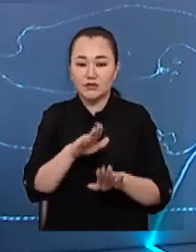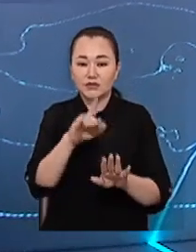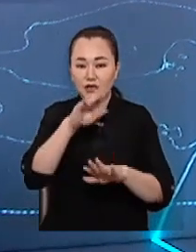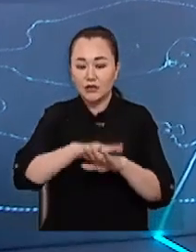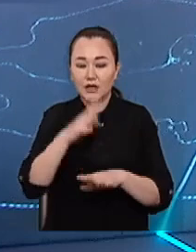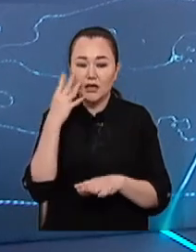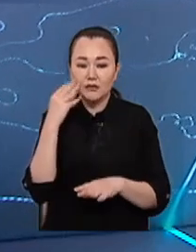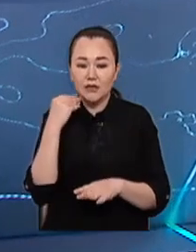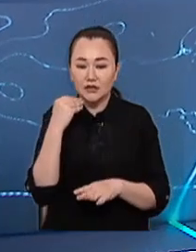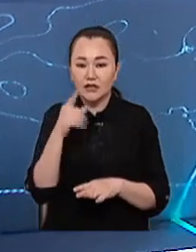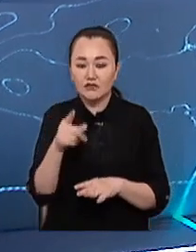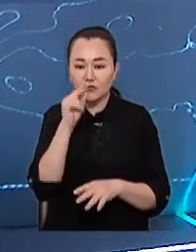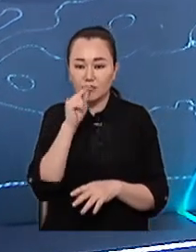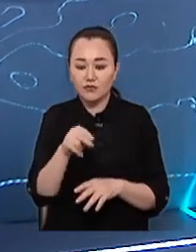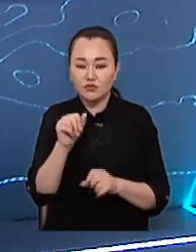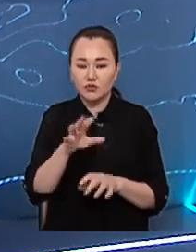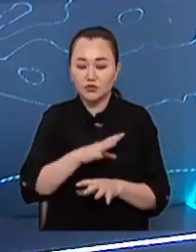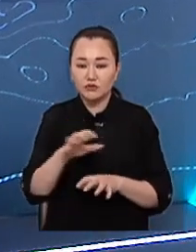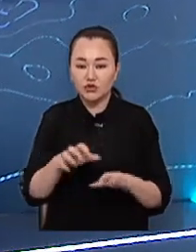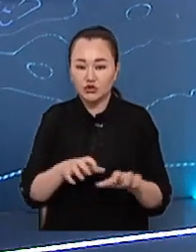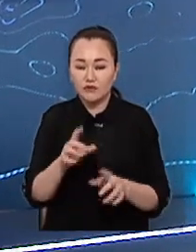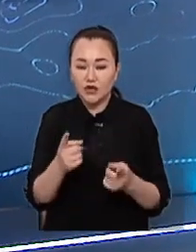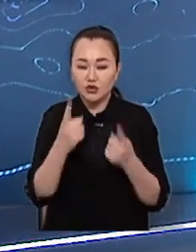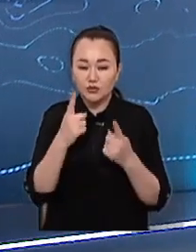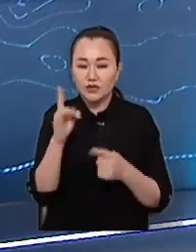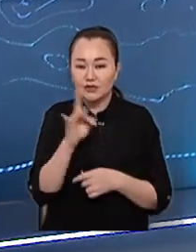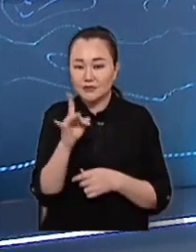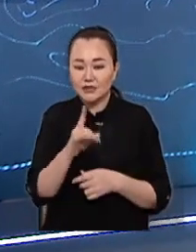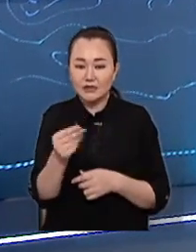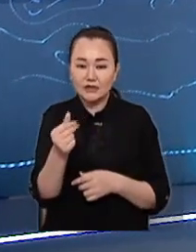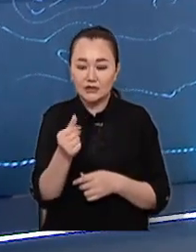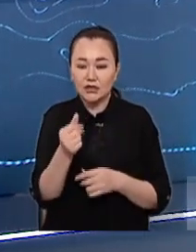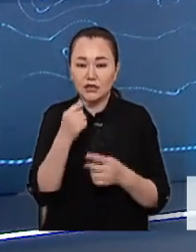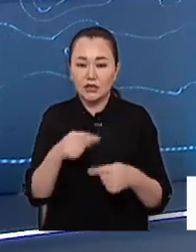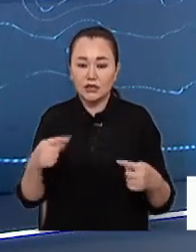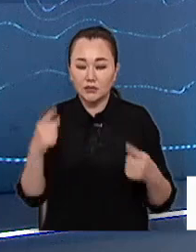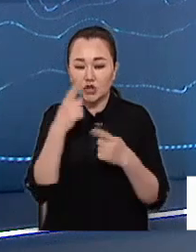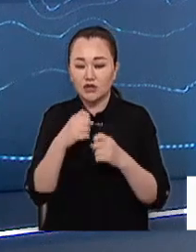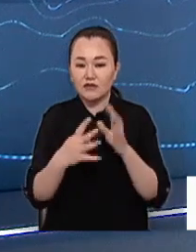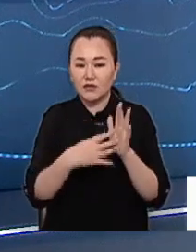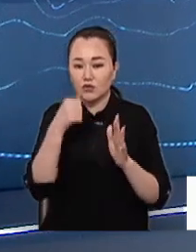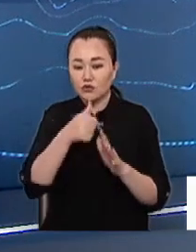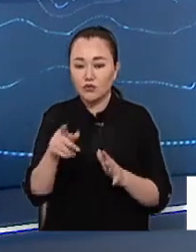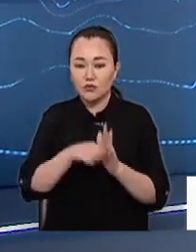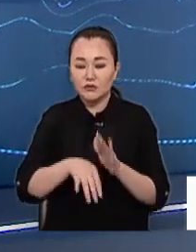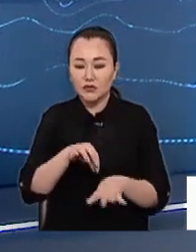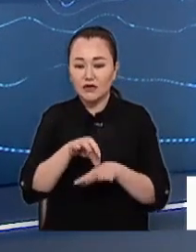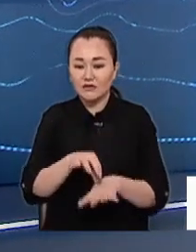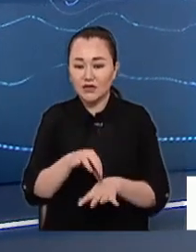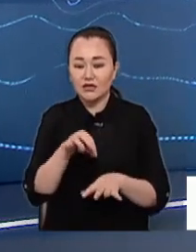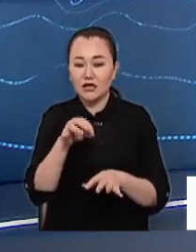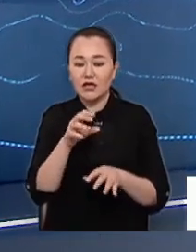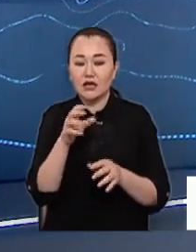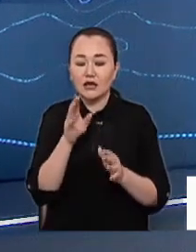акима Алматы. Его подозревают в мошенничестве в особо крупном размере. По некоторым данным, в 2019 году он без проведения торгов